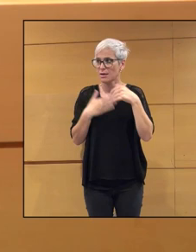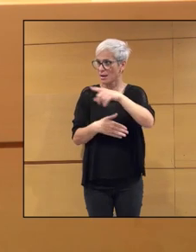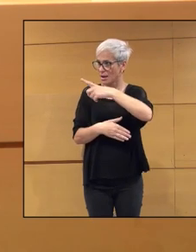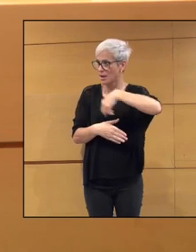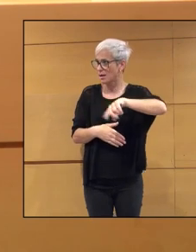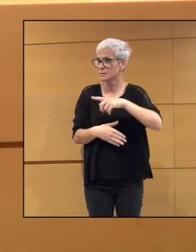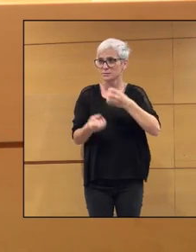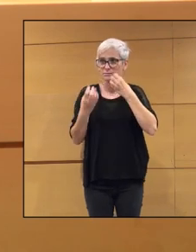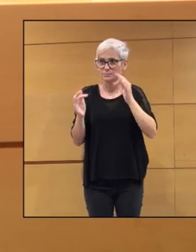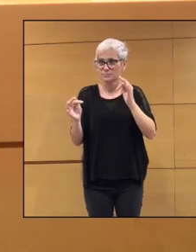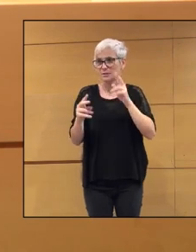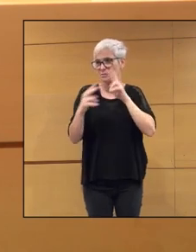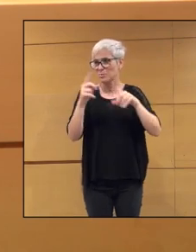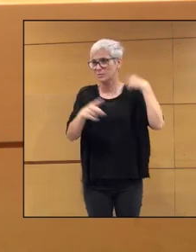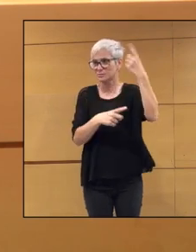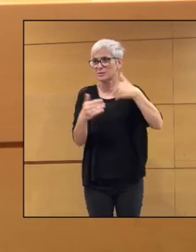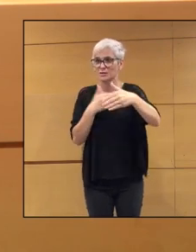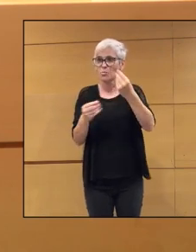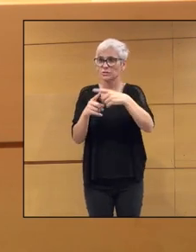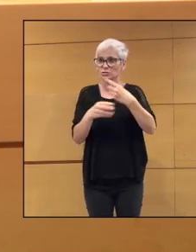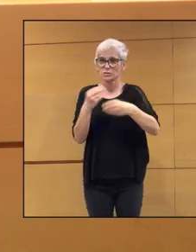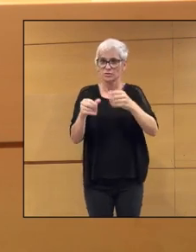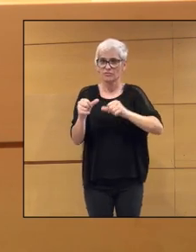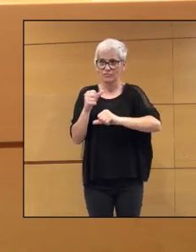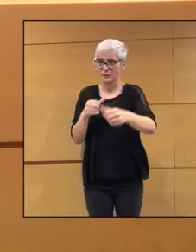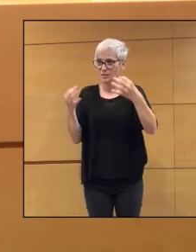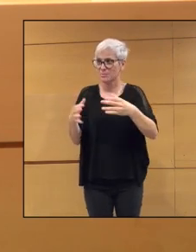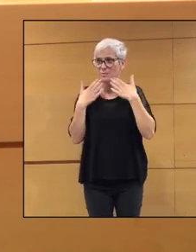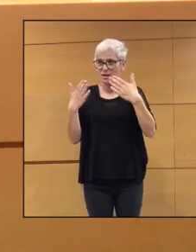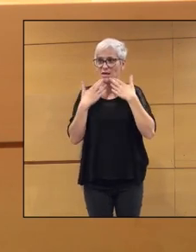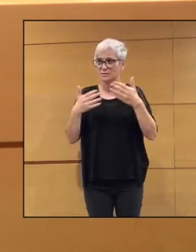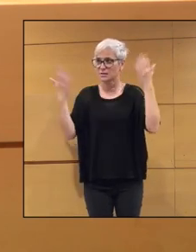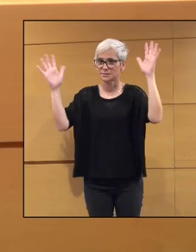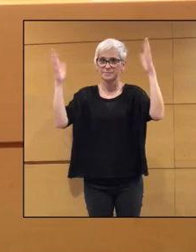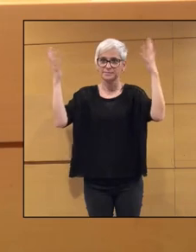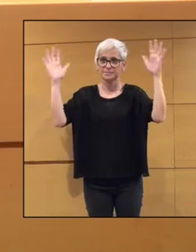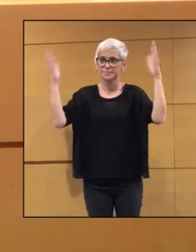i que vagi molt bé i fins la propera, que tenim moltes coses per fer, com heu vist. Gràcies. Gràcies.